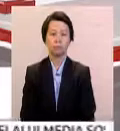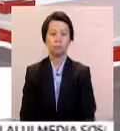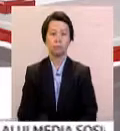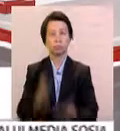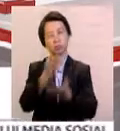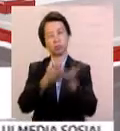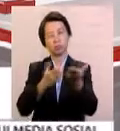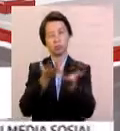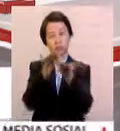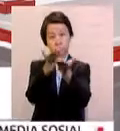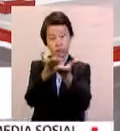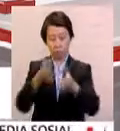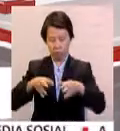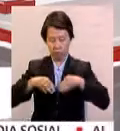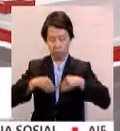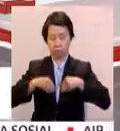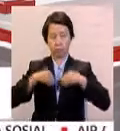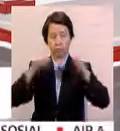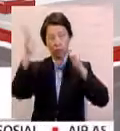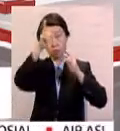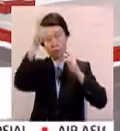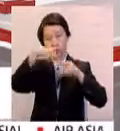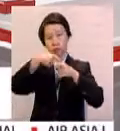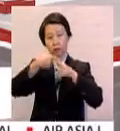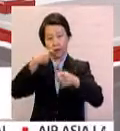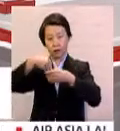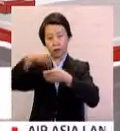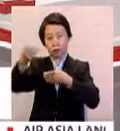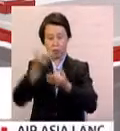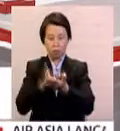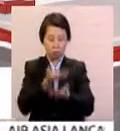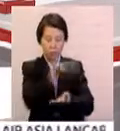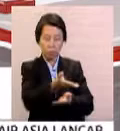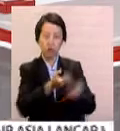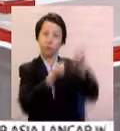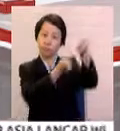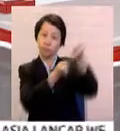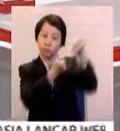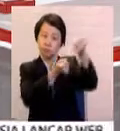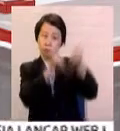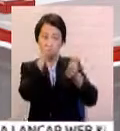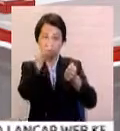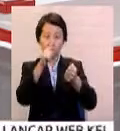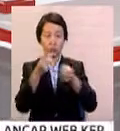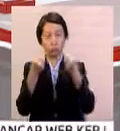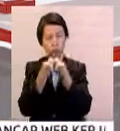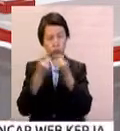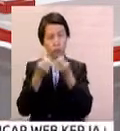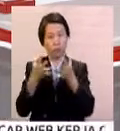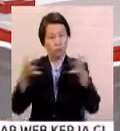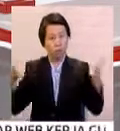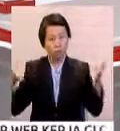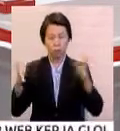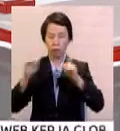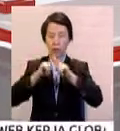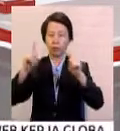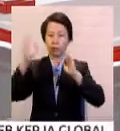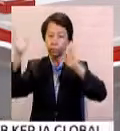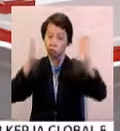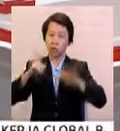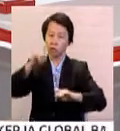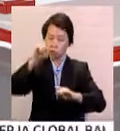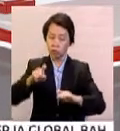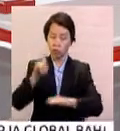Beberapa cadangan diterima kerajaan dari negara luar untuk membeli minyak sawit dalam kuantiti yang banyak. Namun Malaysia juga